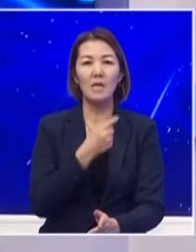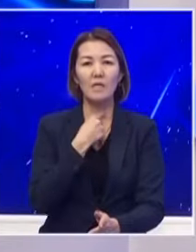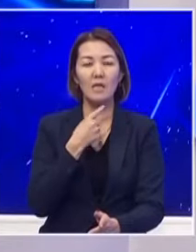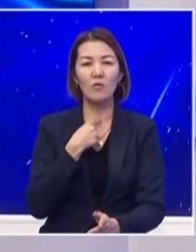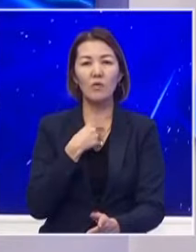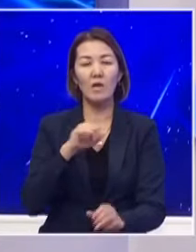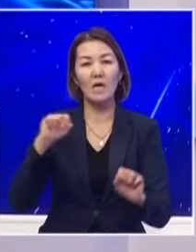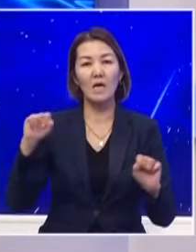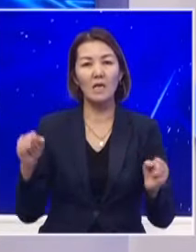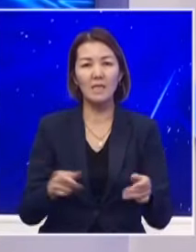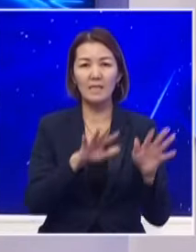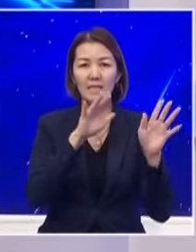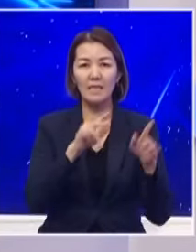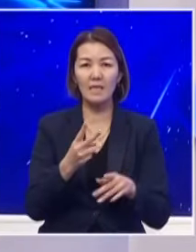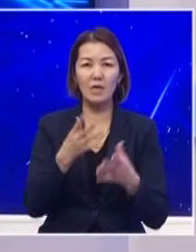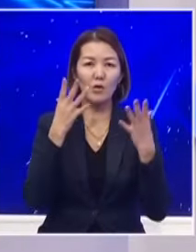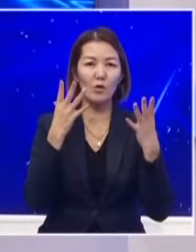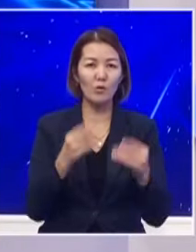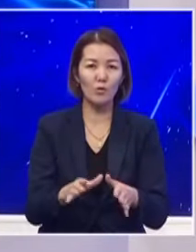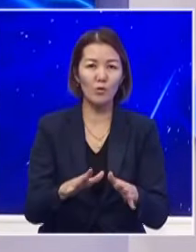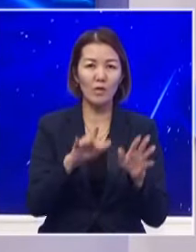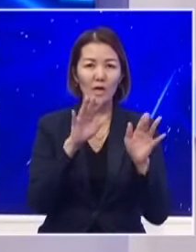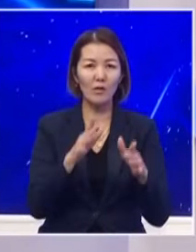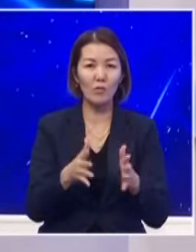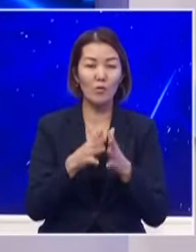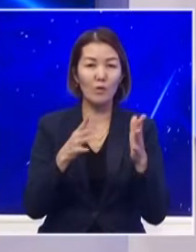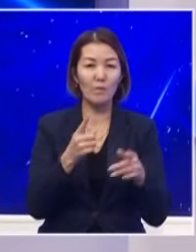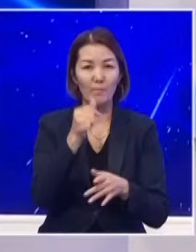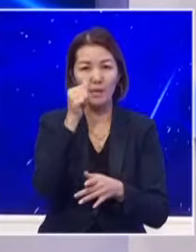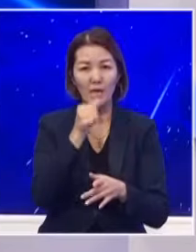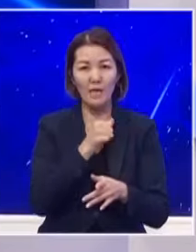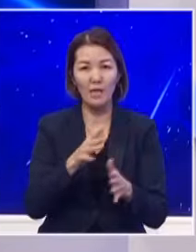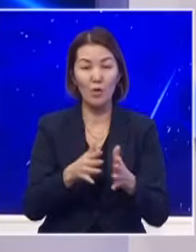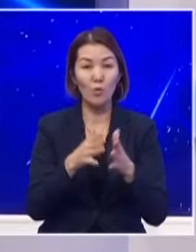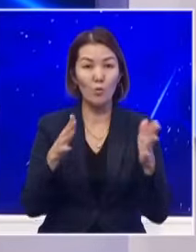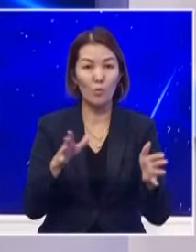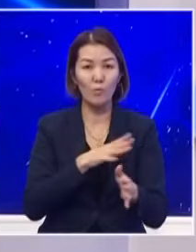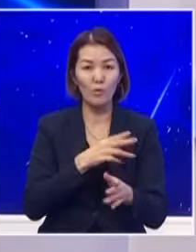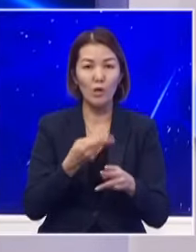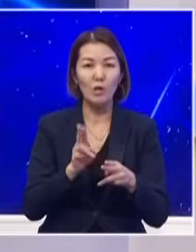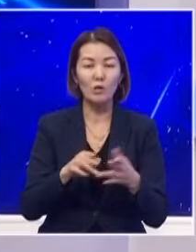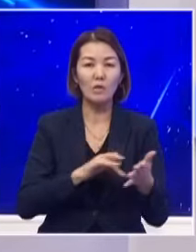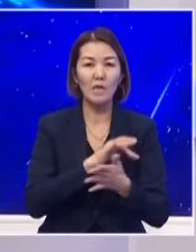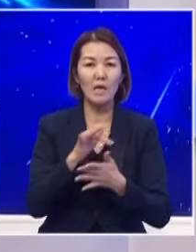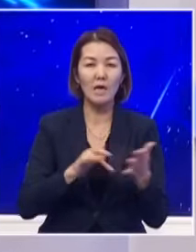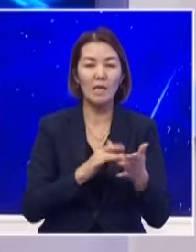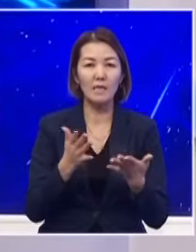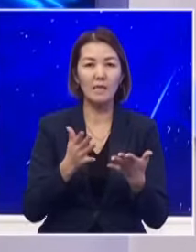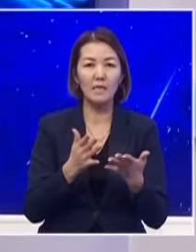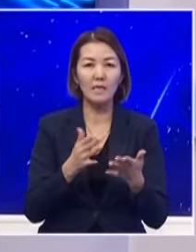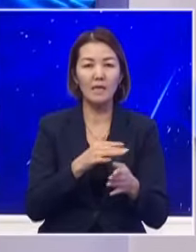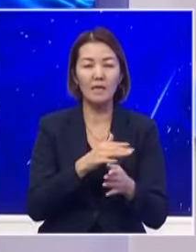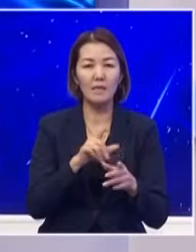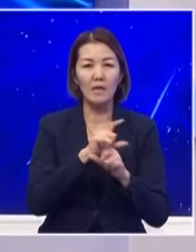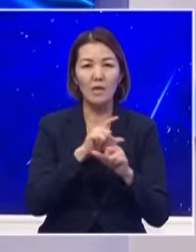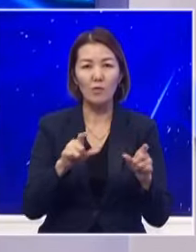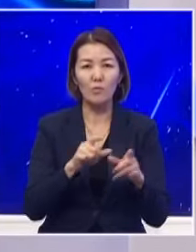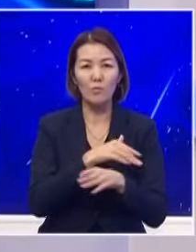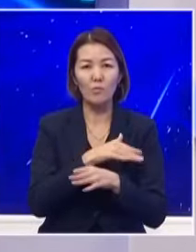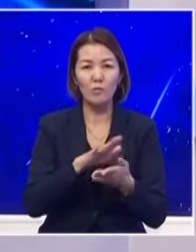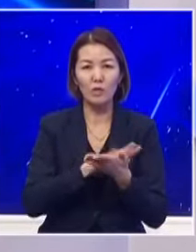Талдықорғанға қыс келді. Екі тәулік бойы жауған қар көлемі бір айлық мөлшерден асып кеткен. Сондықтан қаланың коммуналдық мекемелері көше